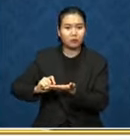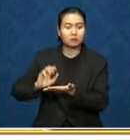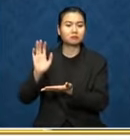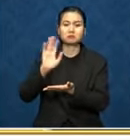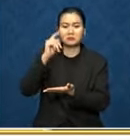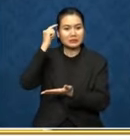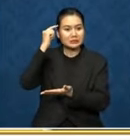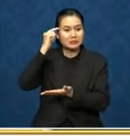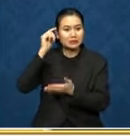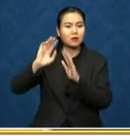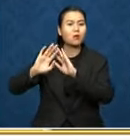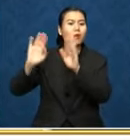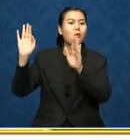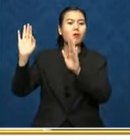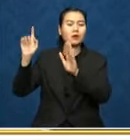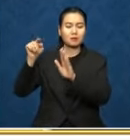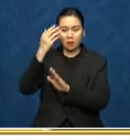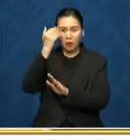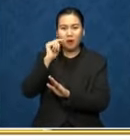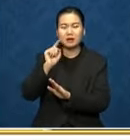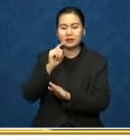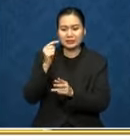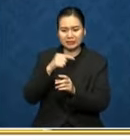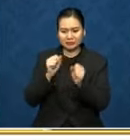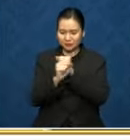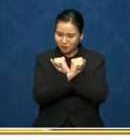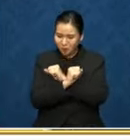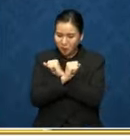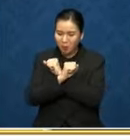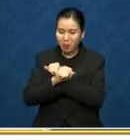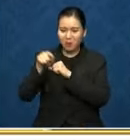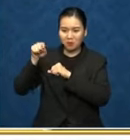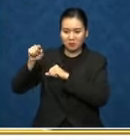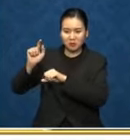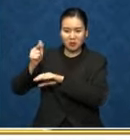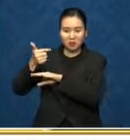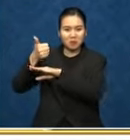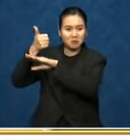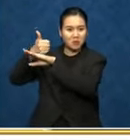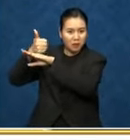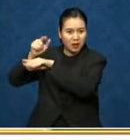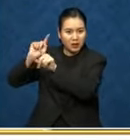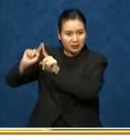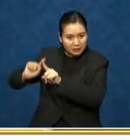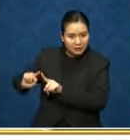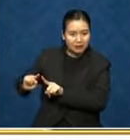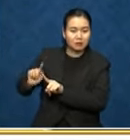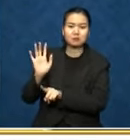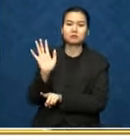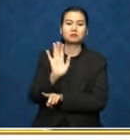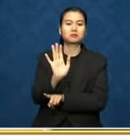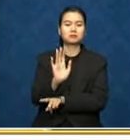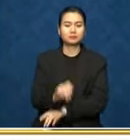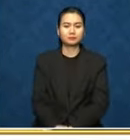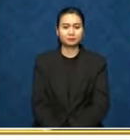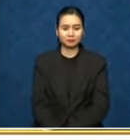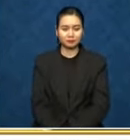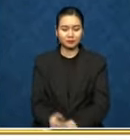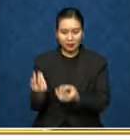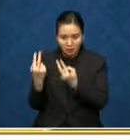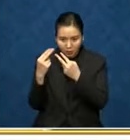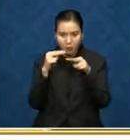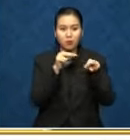เลิกคิดเสียทีครับว่าต้องปกป้องชนชั้นเพื่อให้เขากำหนดเนื้อหาของร่างรัฐธรรมนูญแล้ว